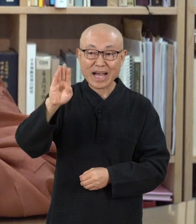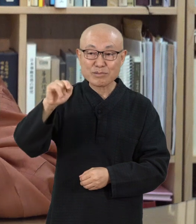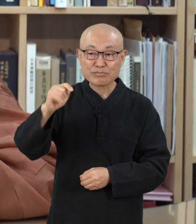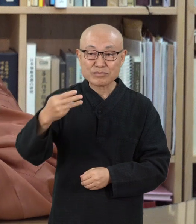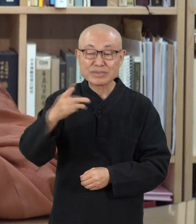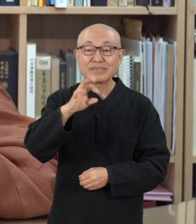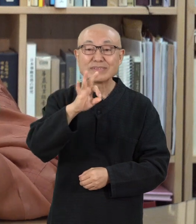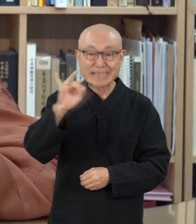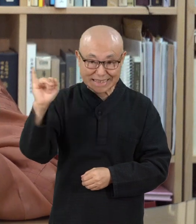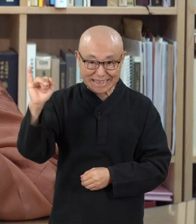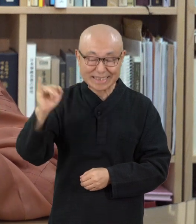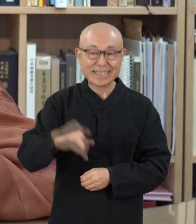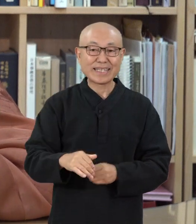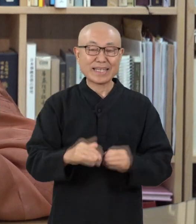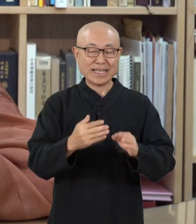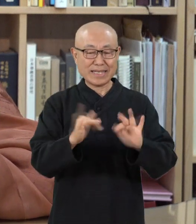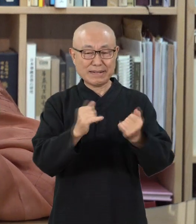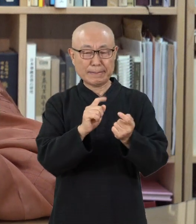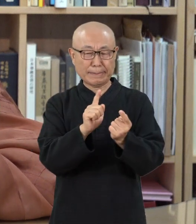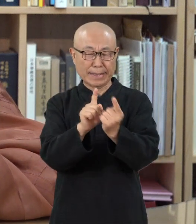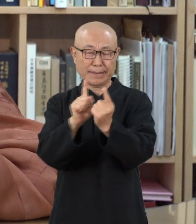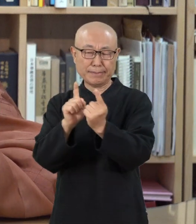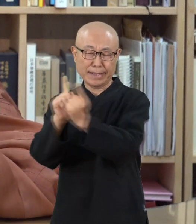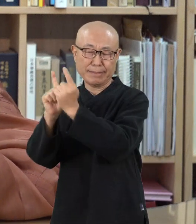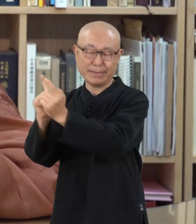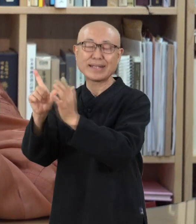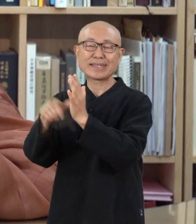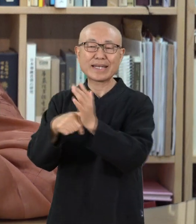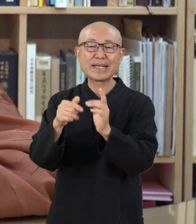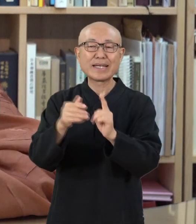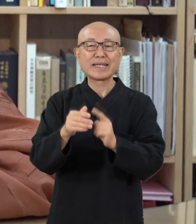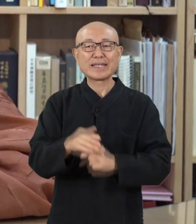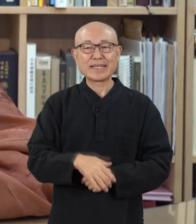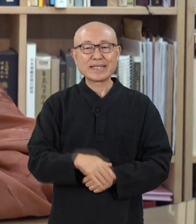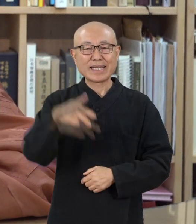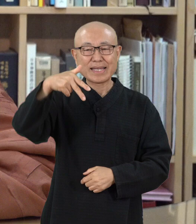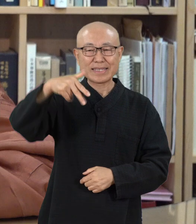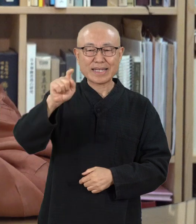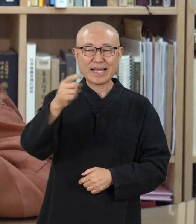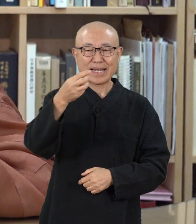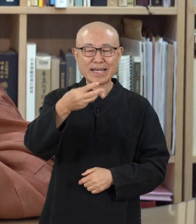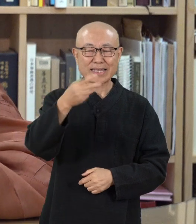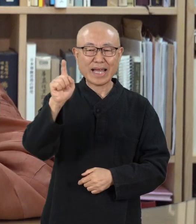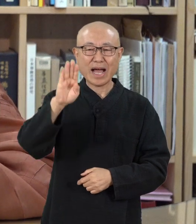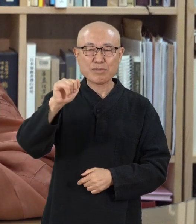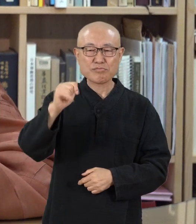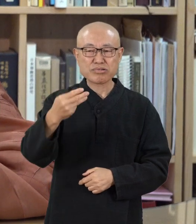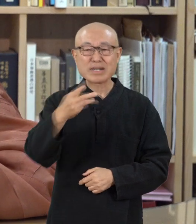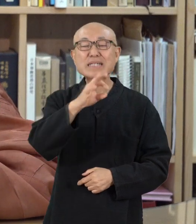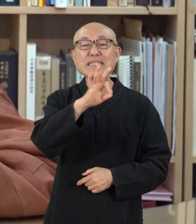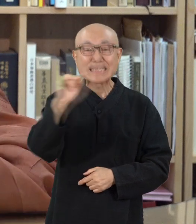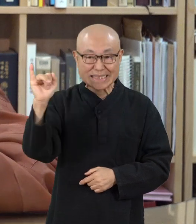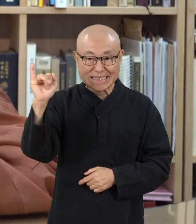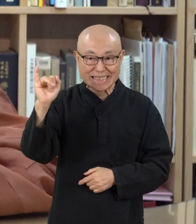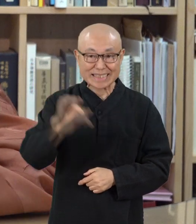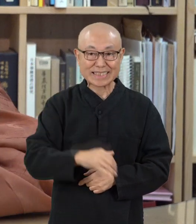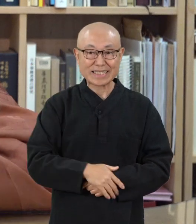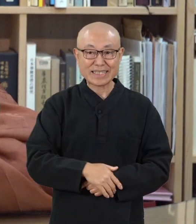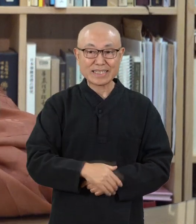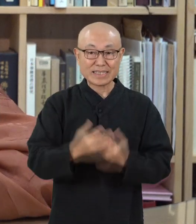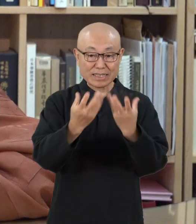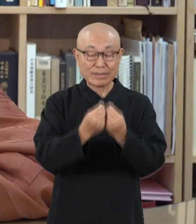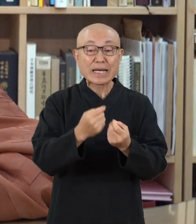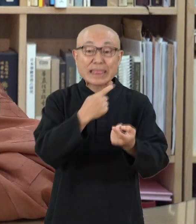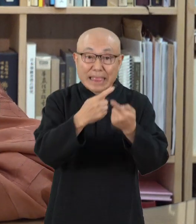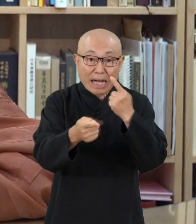이 세상에 모두 대립하고 있는데 부처님은 자타불이다. 우리가 어떤 한 그루